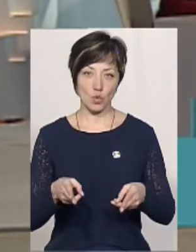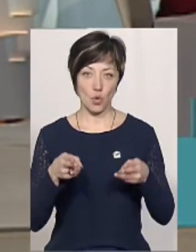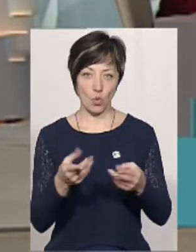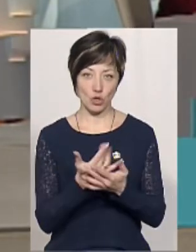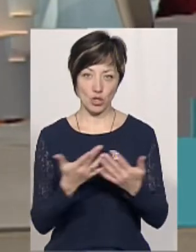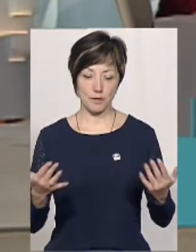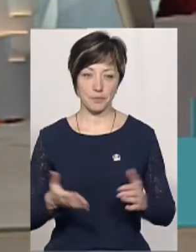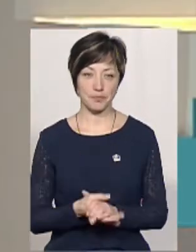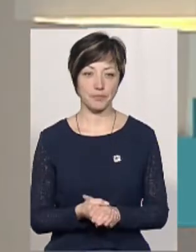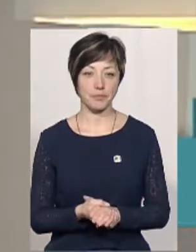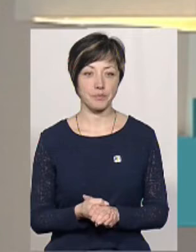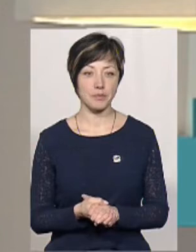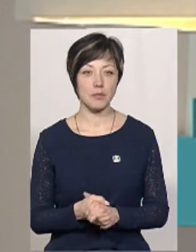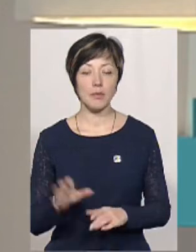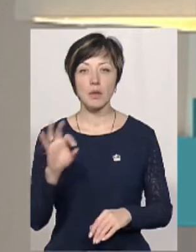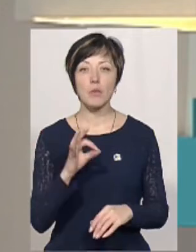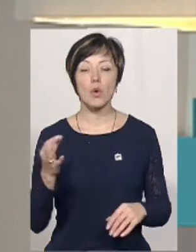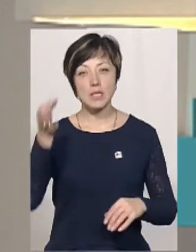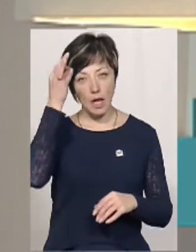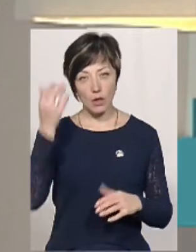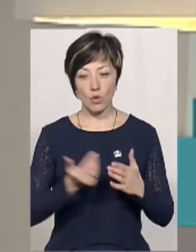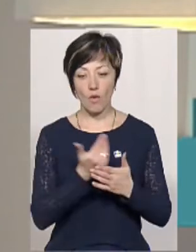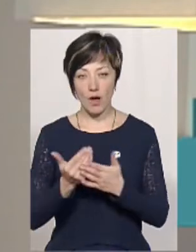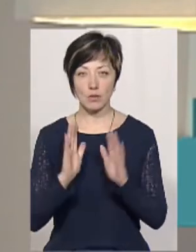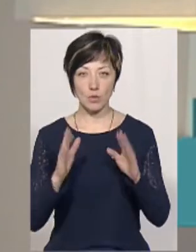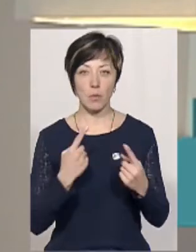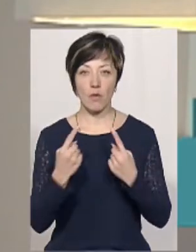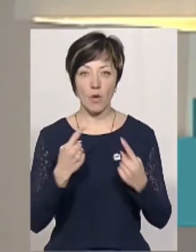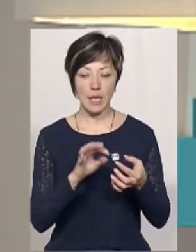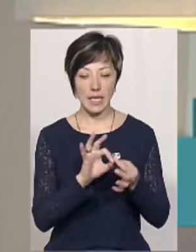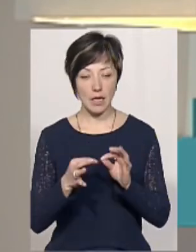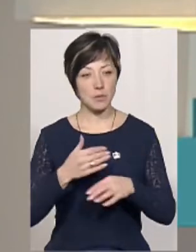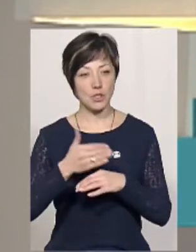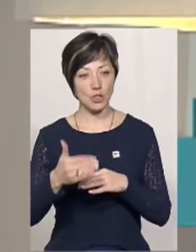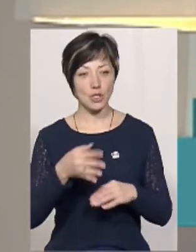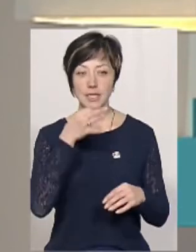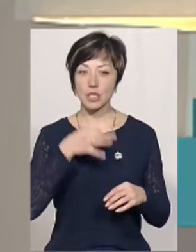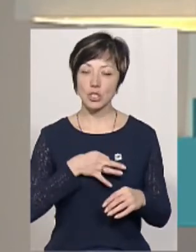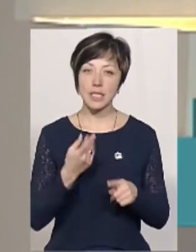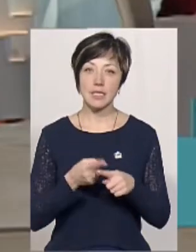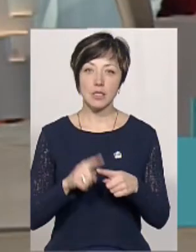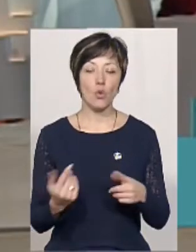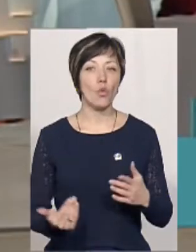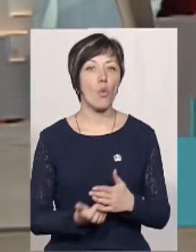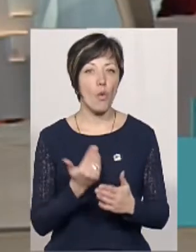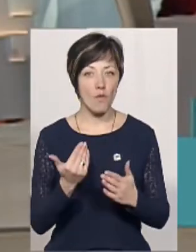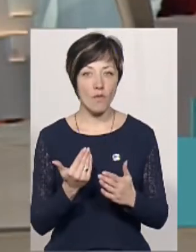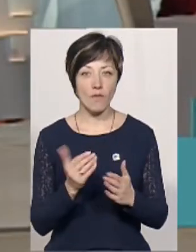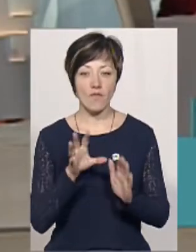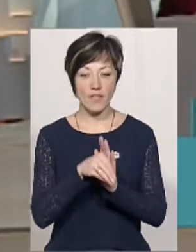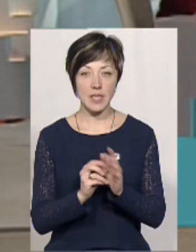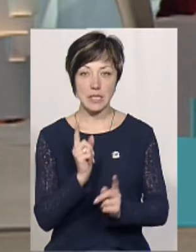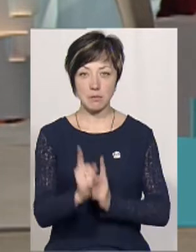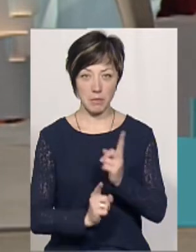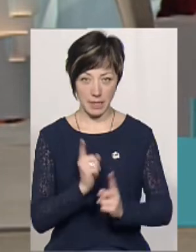злочинів. От про згадані новації ми поговоримо детальніше, дещо пізніше. А скажіть, оці нововведення, нові зміни,